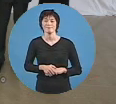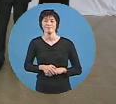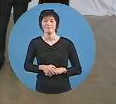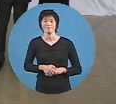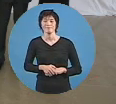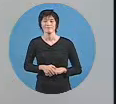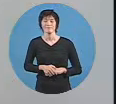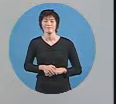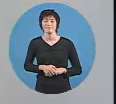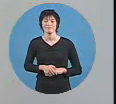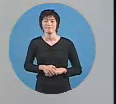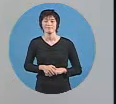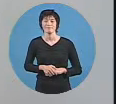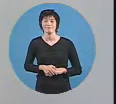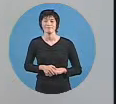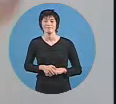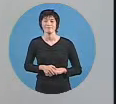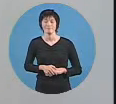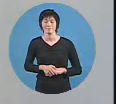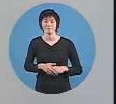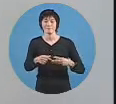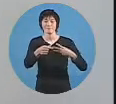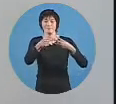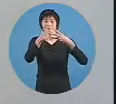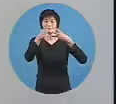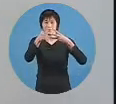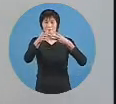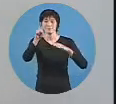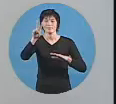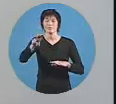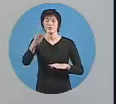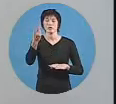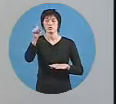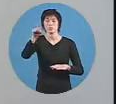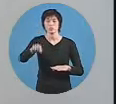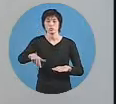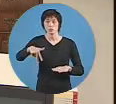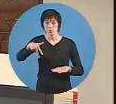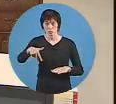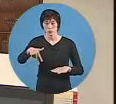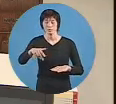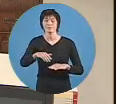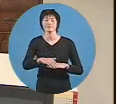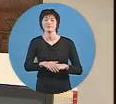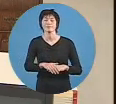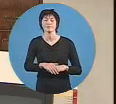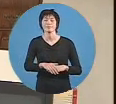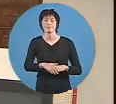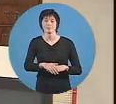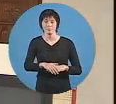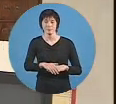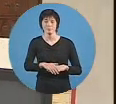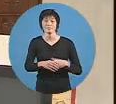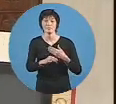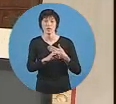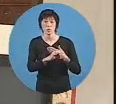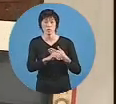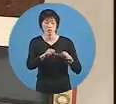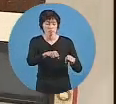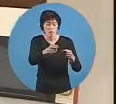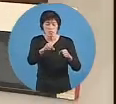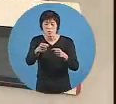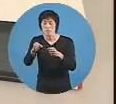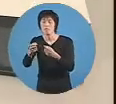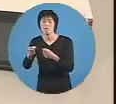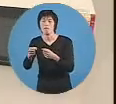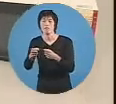。 次にリユース、再使用。 例えば使えなく